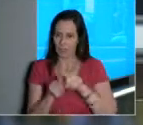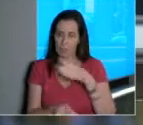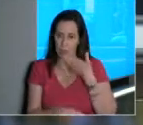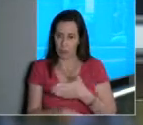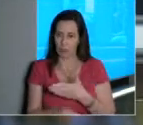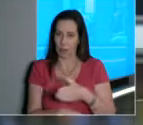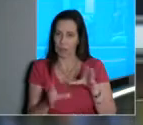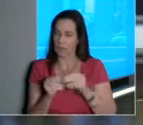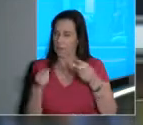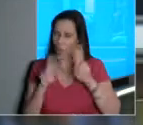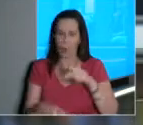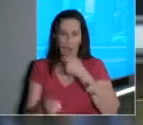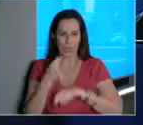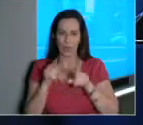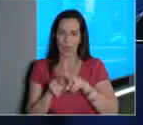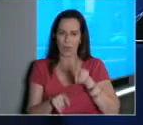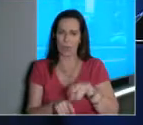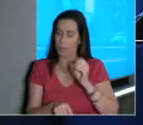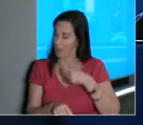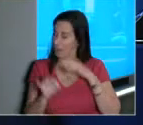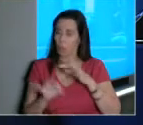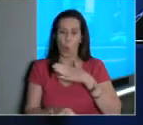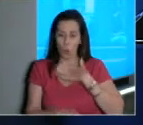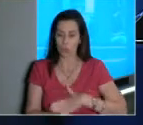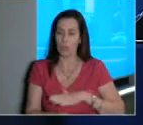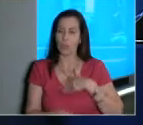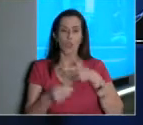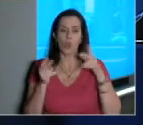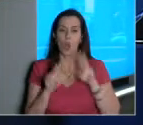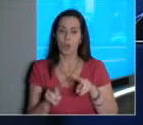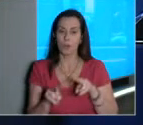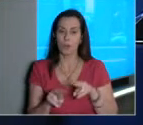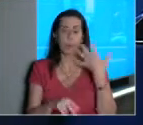שלנו, עם יכולות כלכליות כמו שלנו, אם היינו באמת רוצים, היינו יכולים